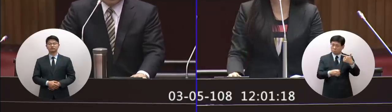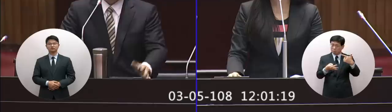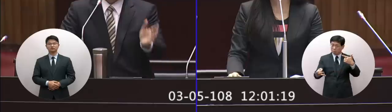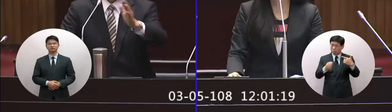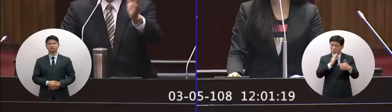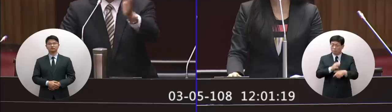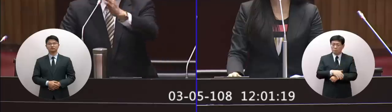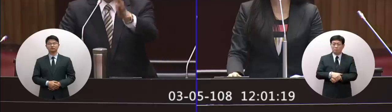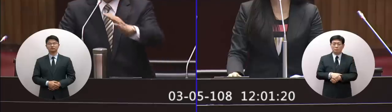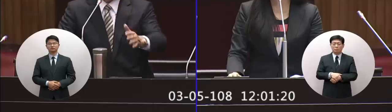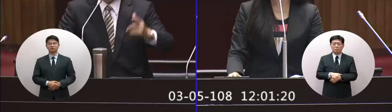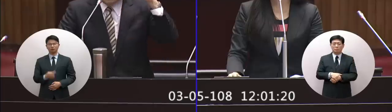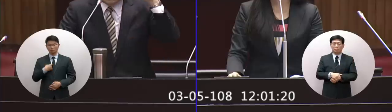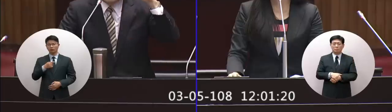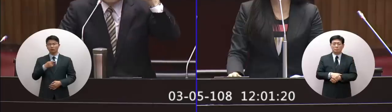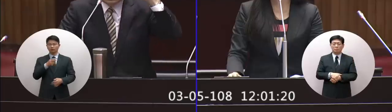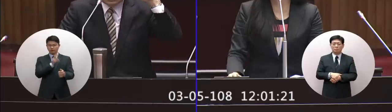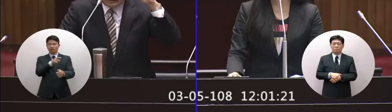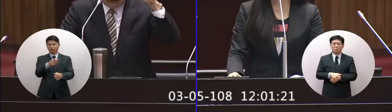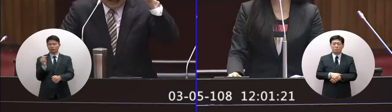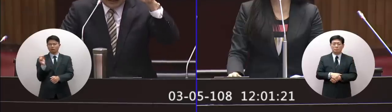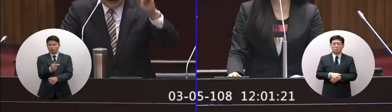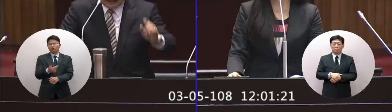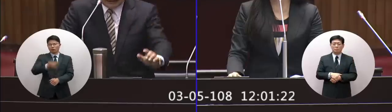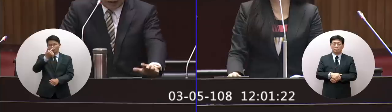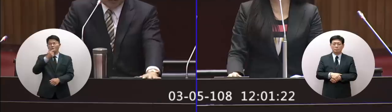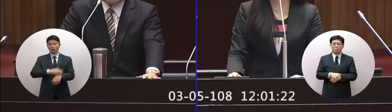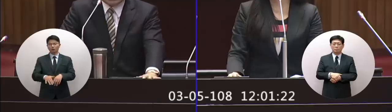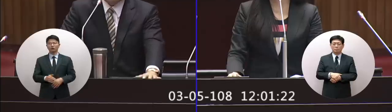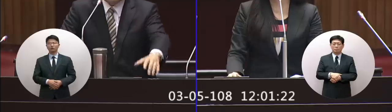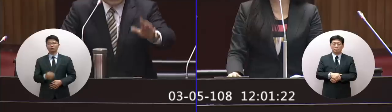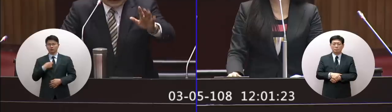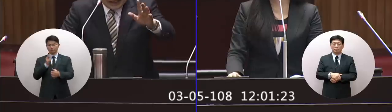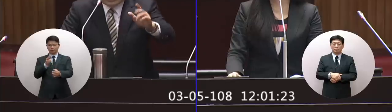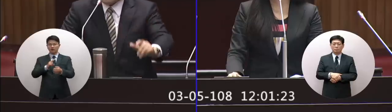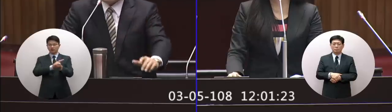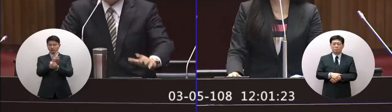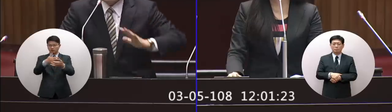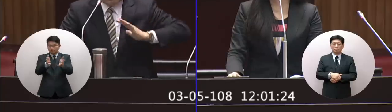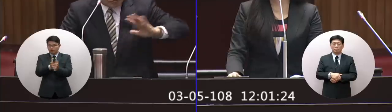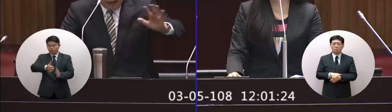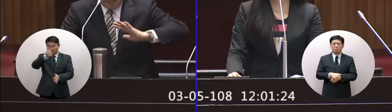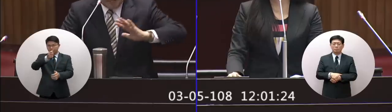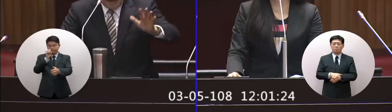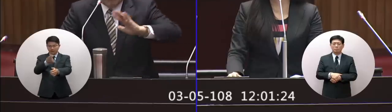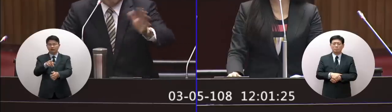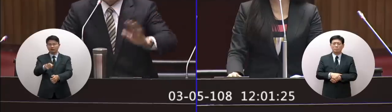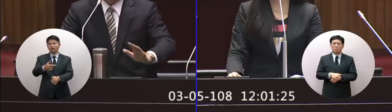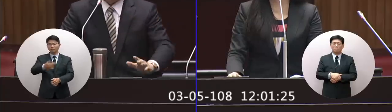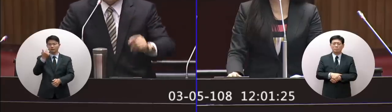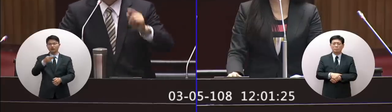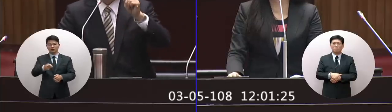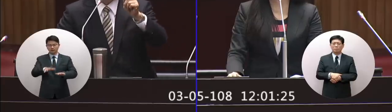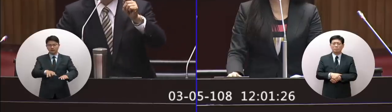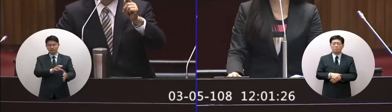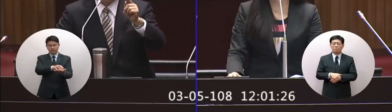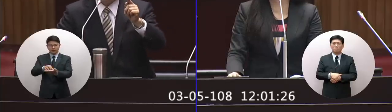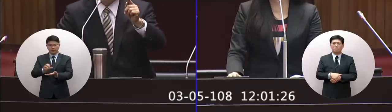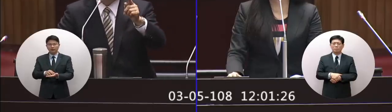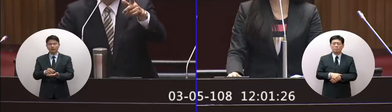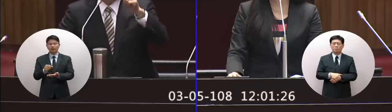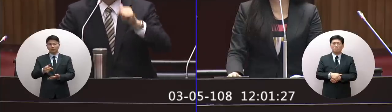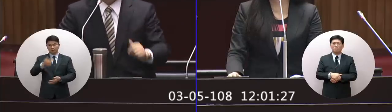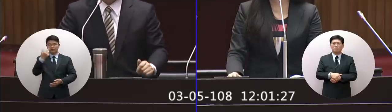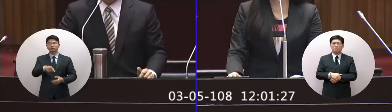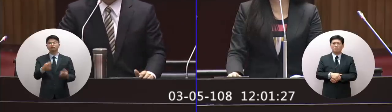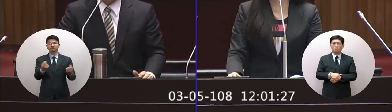吗？ 我会让他尽快，我已经交代林佳龙部长，他现在正把每一方面都做起来，这有点